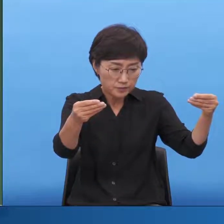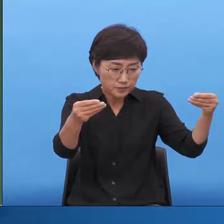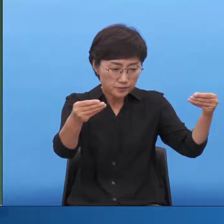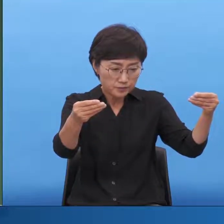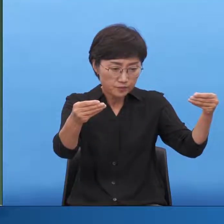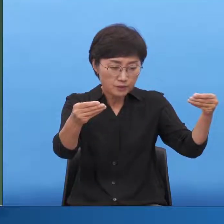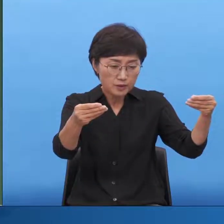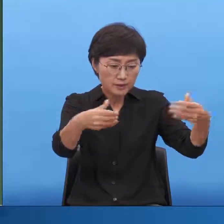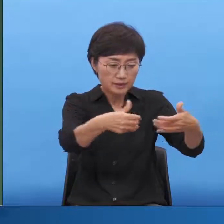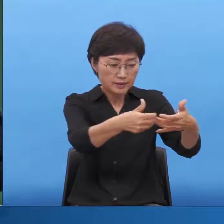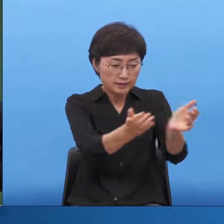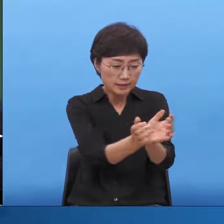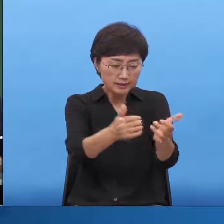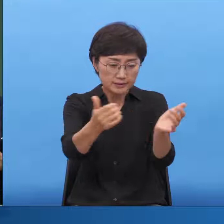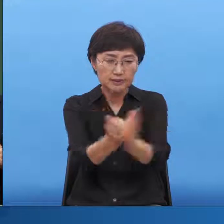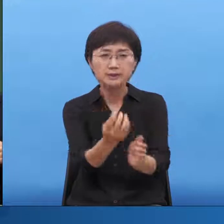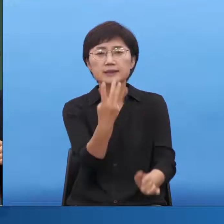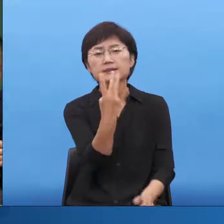3단체들이 들고 종교들이 있잖아요.